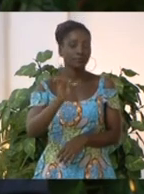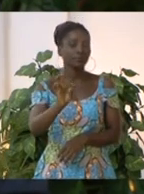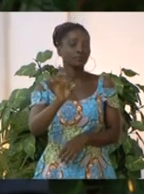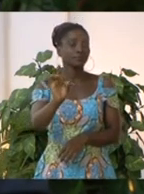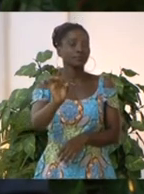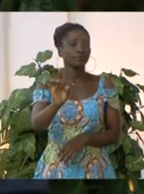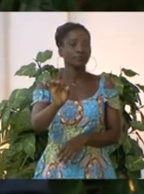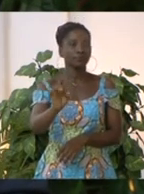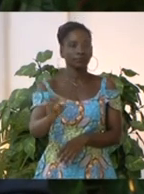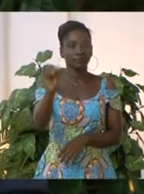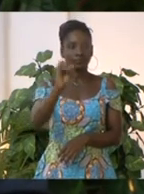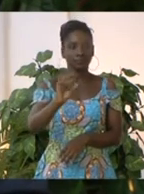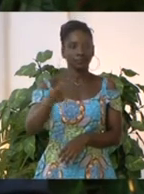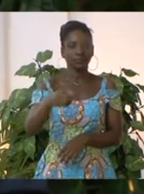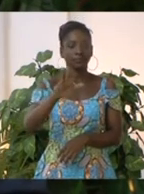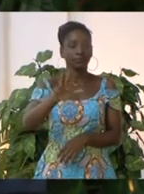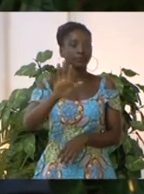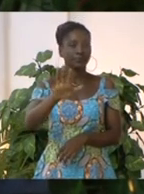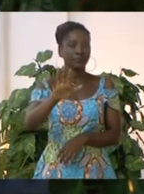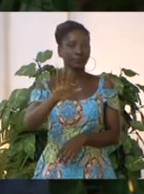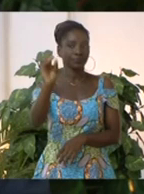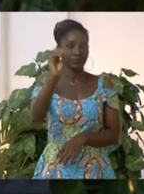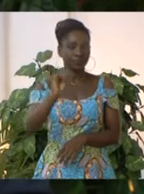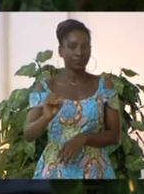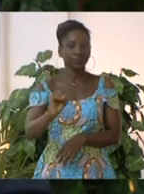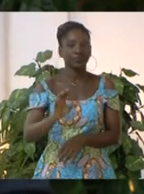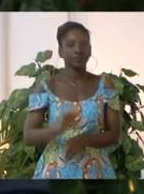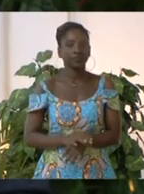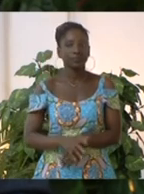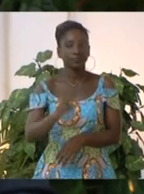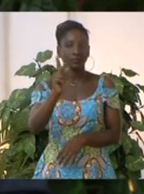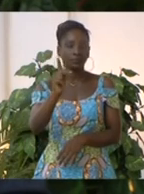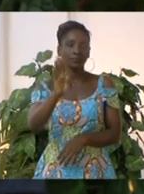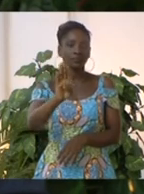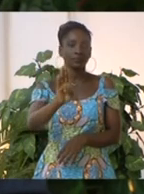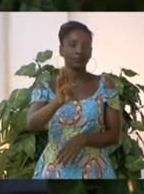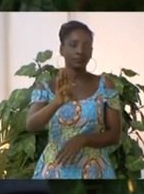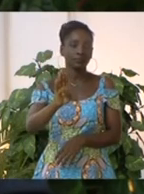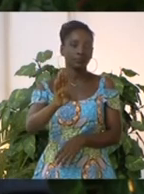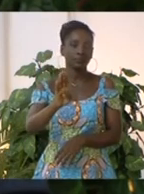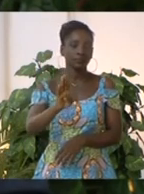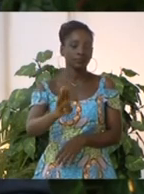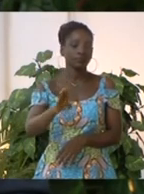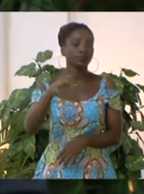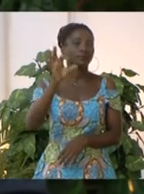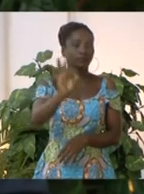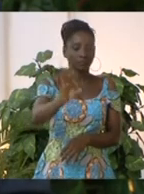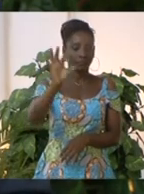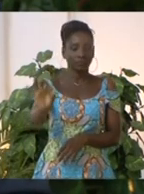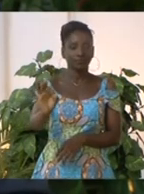78, soit 0,35%. Kwadio Konan Bertin,